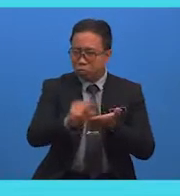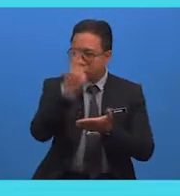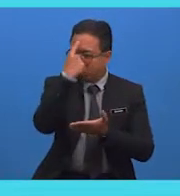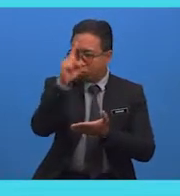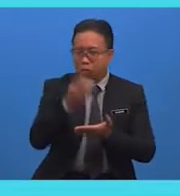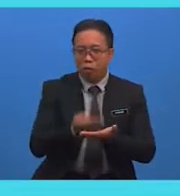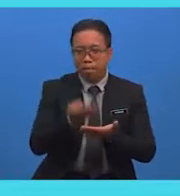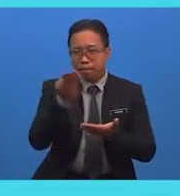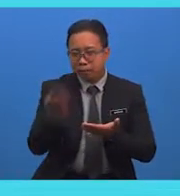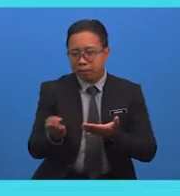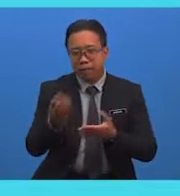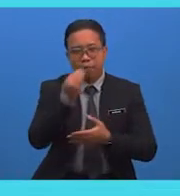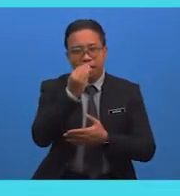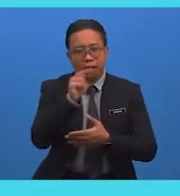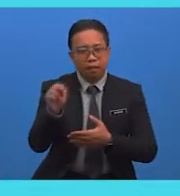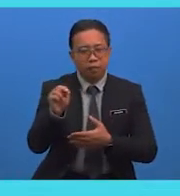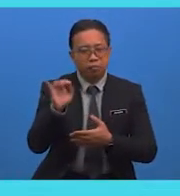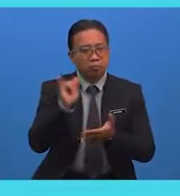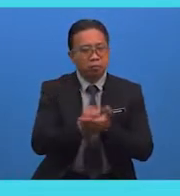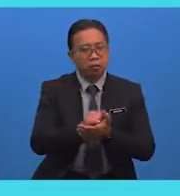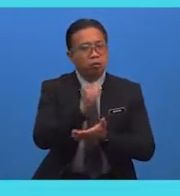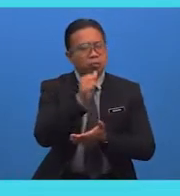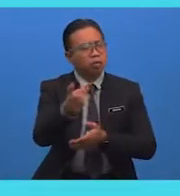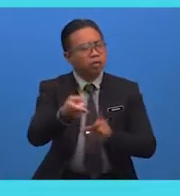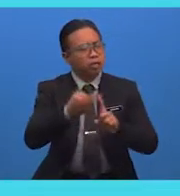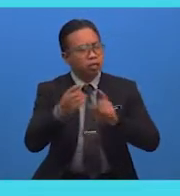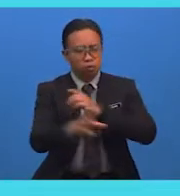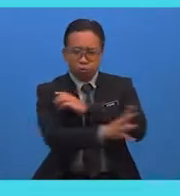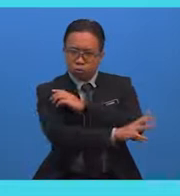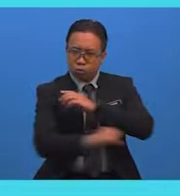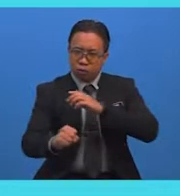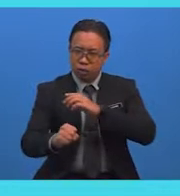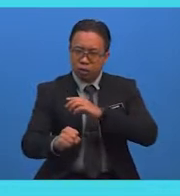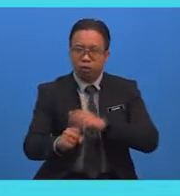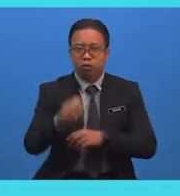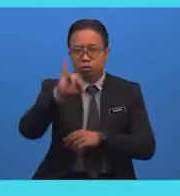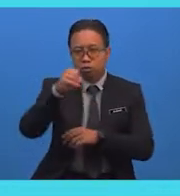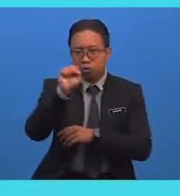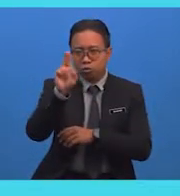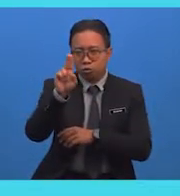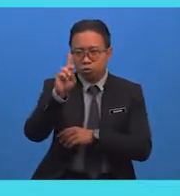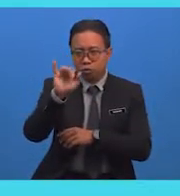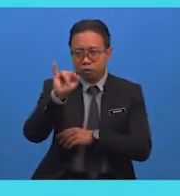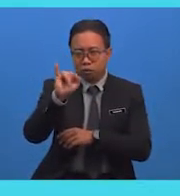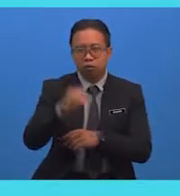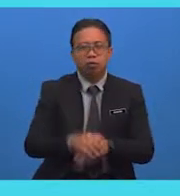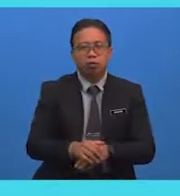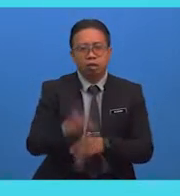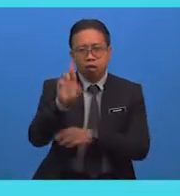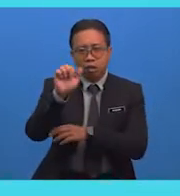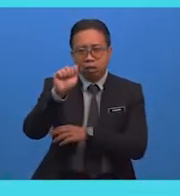tersebut bukan daripada wang hasil curi, judi, rasuah dan perbuatan yang